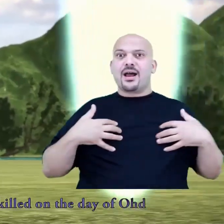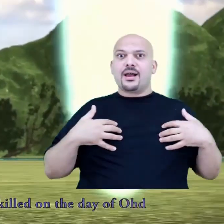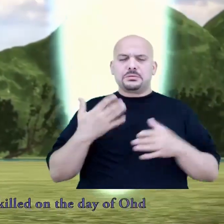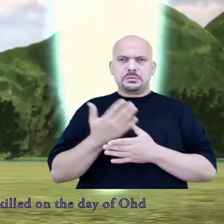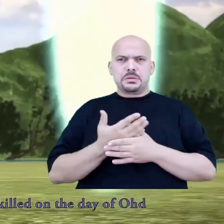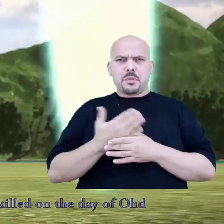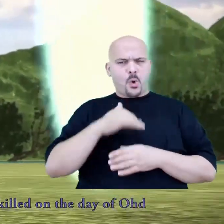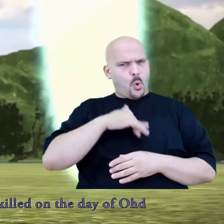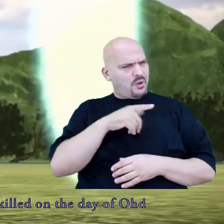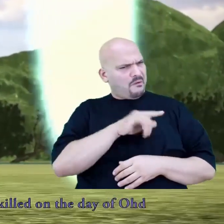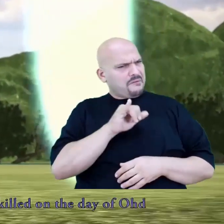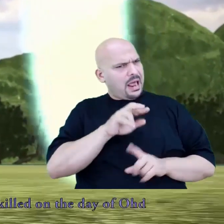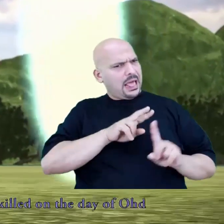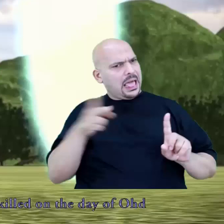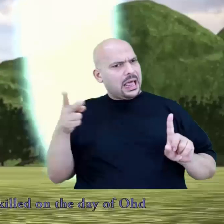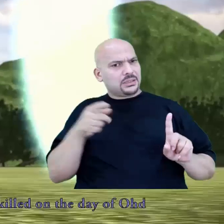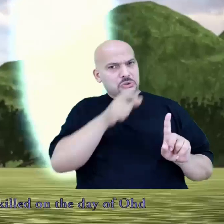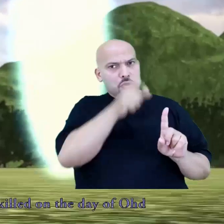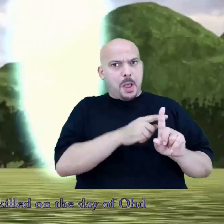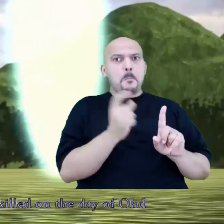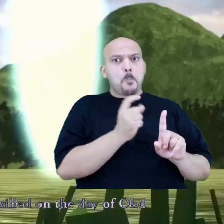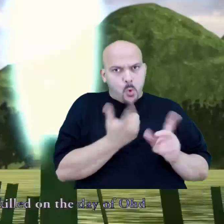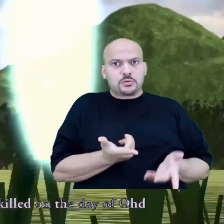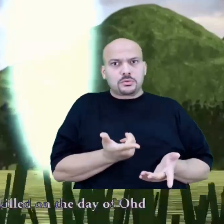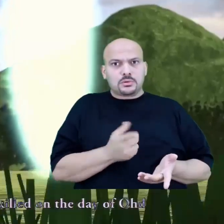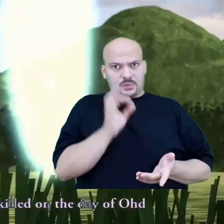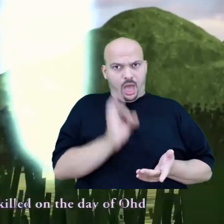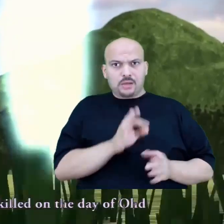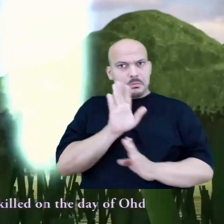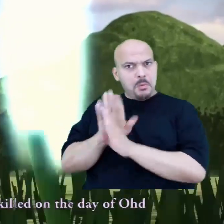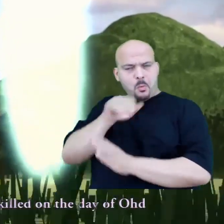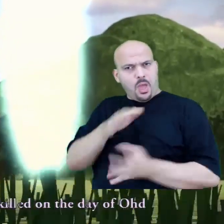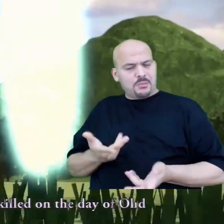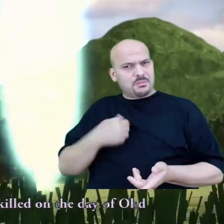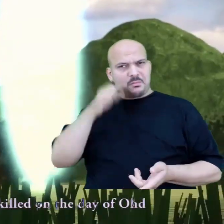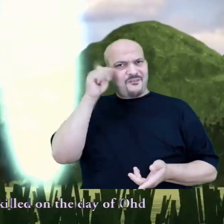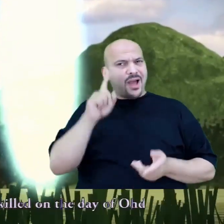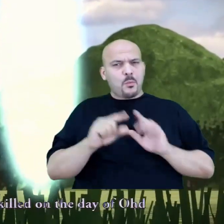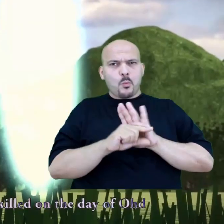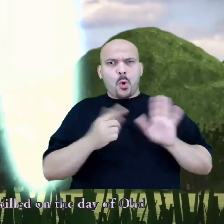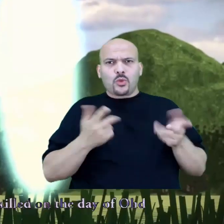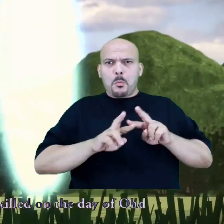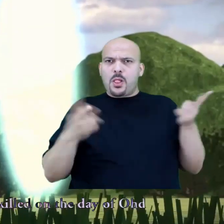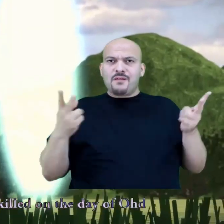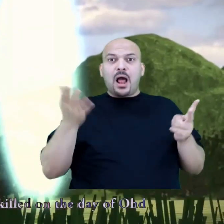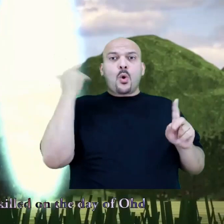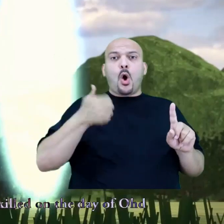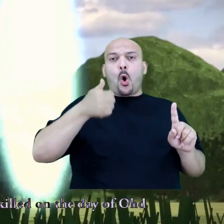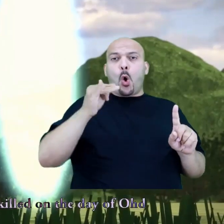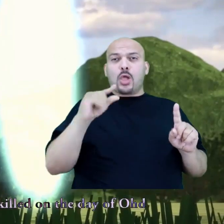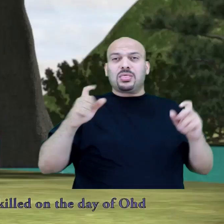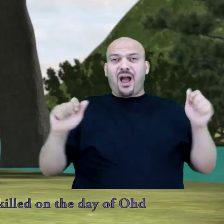هو المنتظر من شخص مسلم، وكان قد قتل أبوه